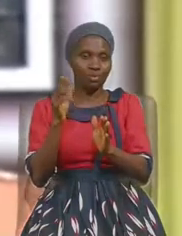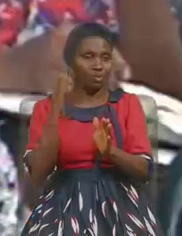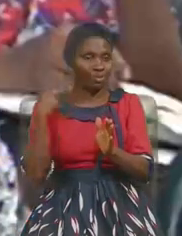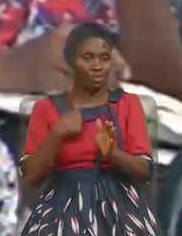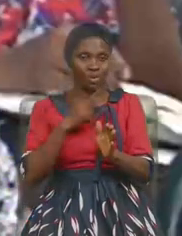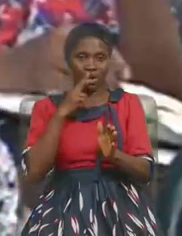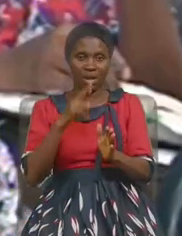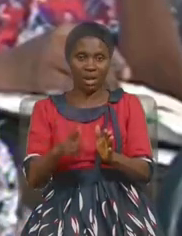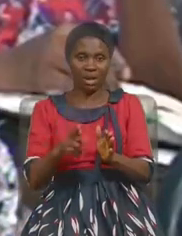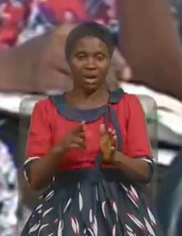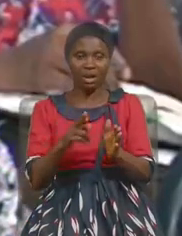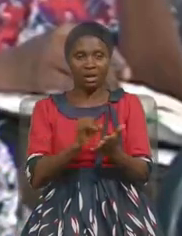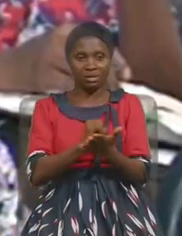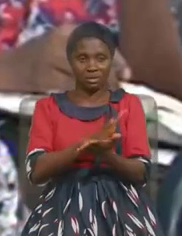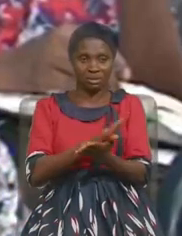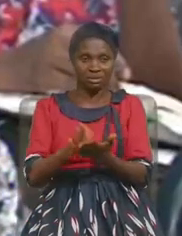corps de Jésus-Christ.